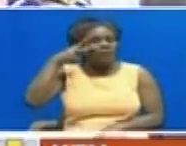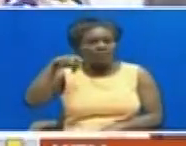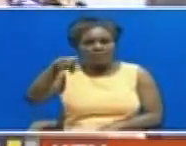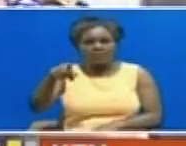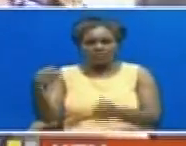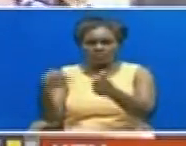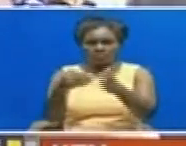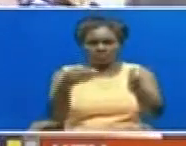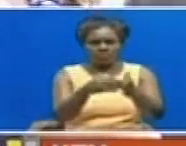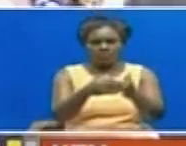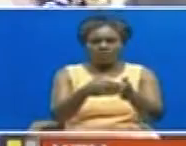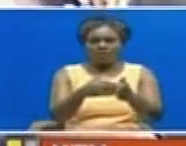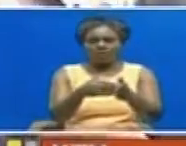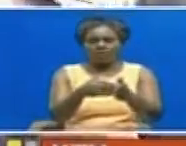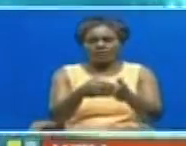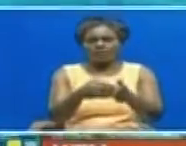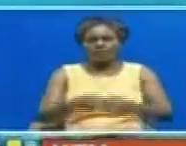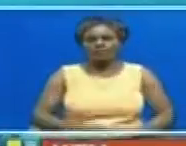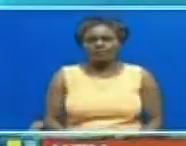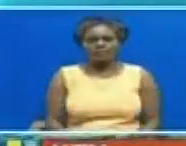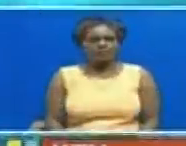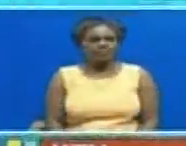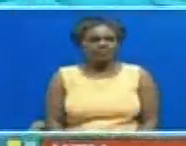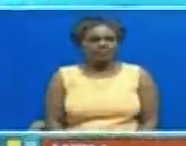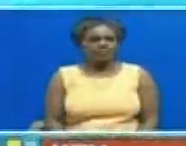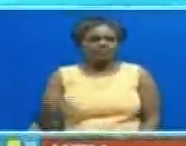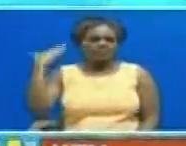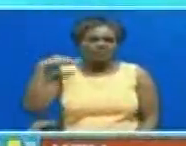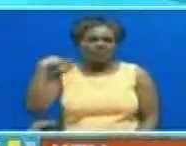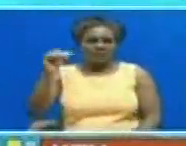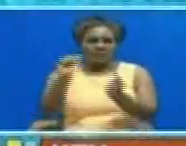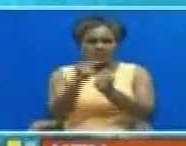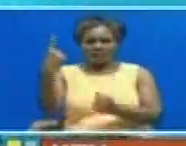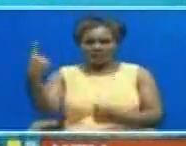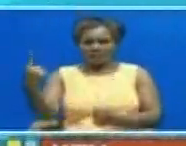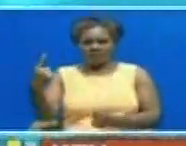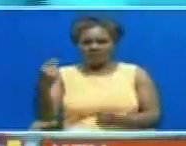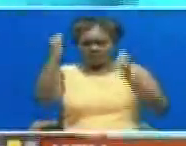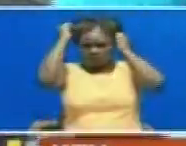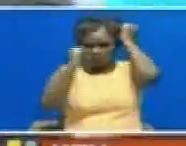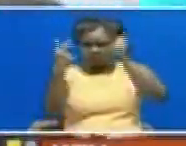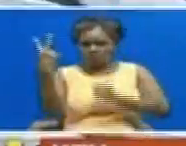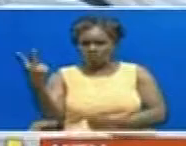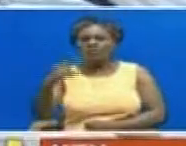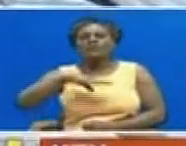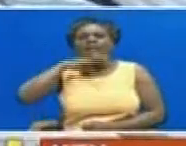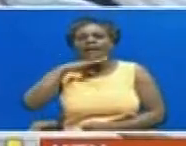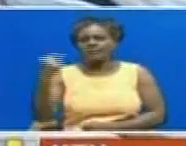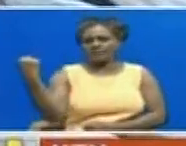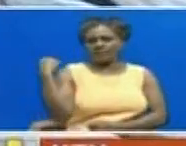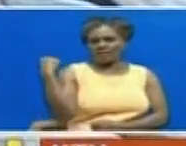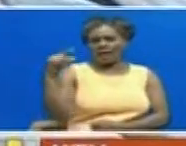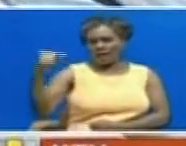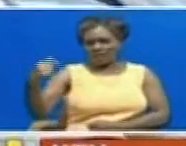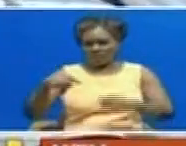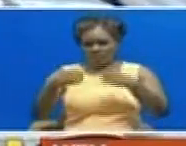anatuharibia maisha yetu ile ya kawaida ambayo tunaendelea nayo. Magaidi 11 pamoja na wanajeshi wawili waliuawa hapo jana, huku wengine